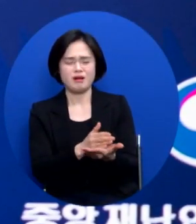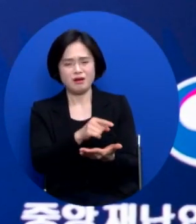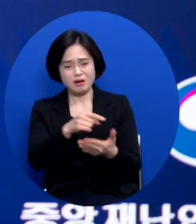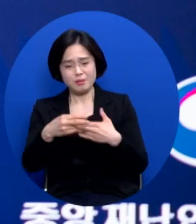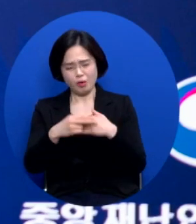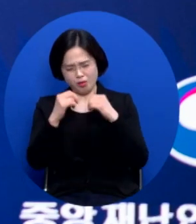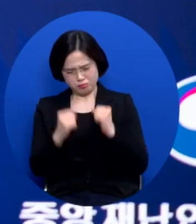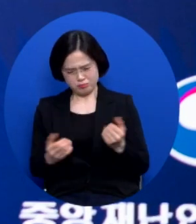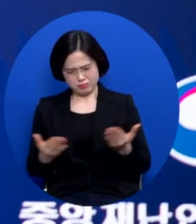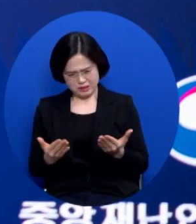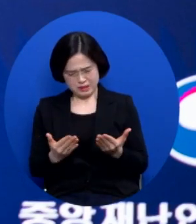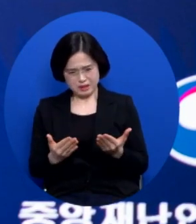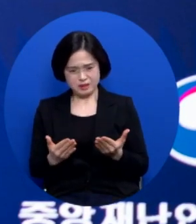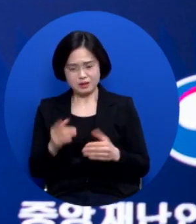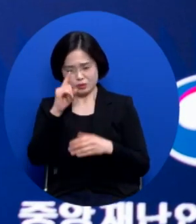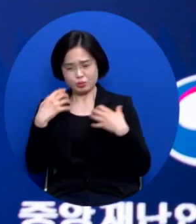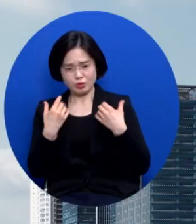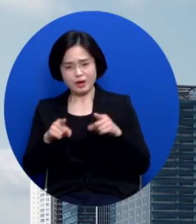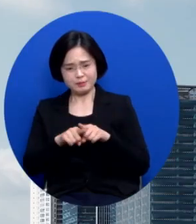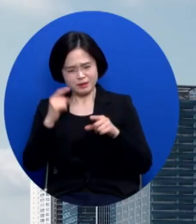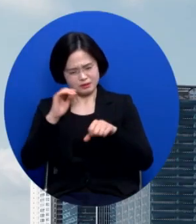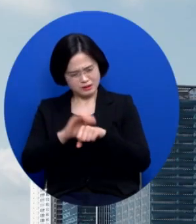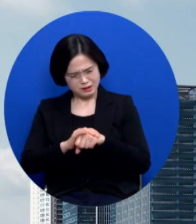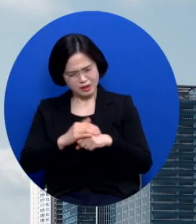지혜를 모아달라고 당부했습니다.